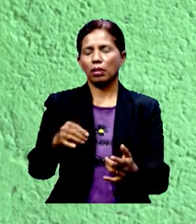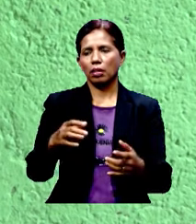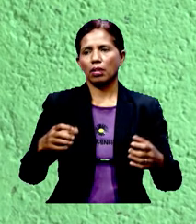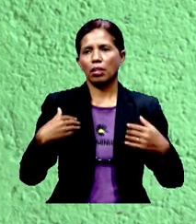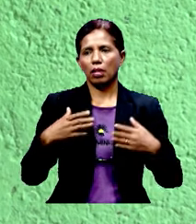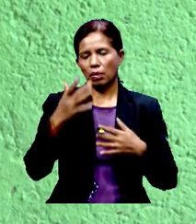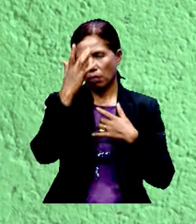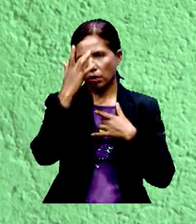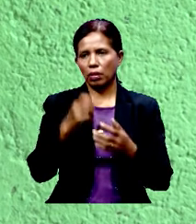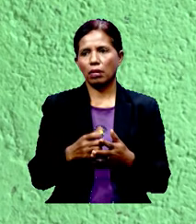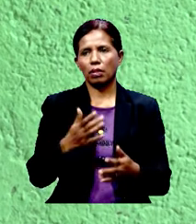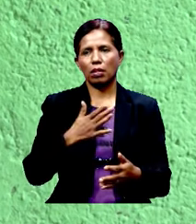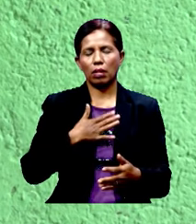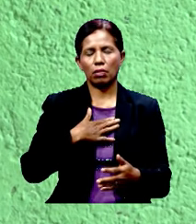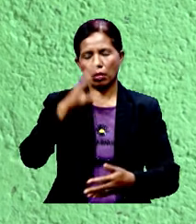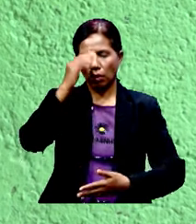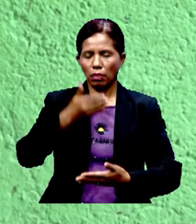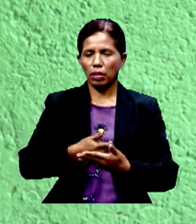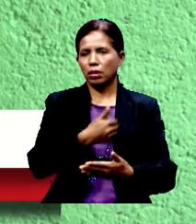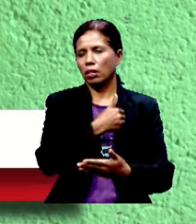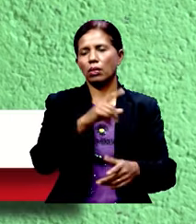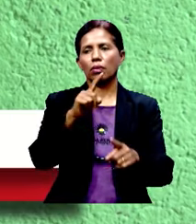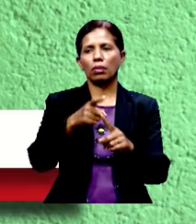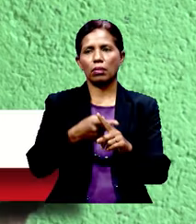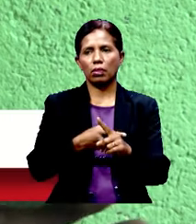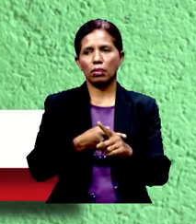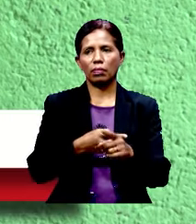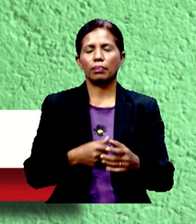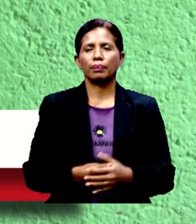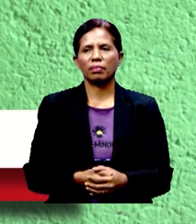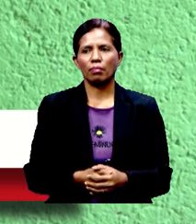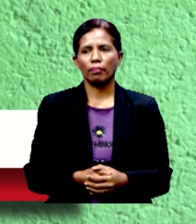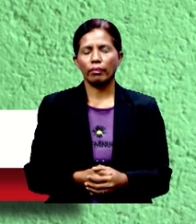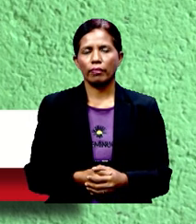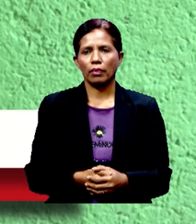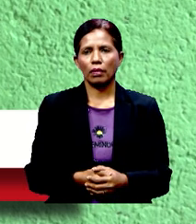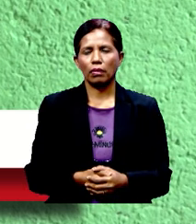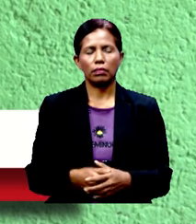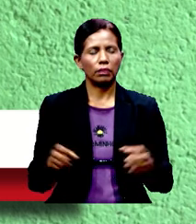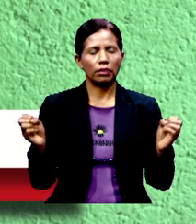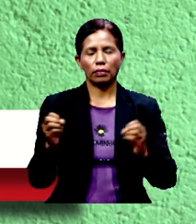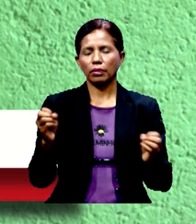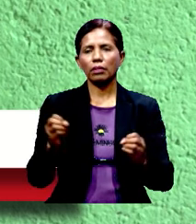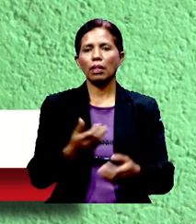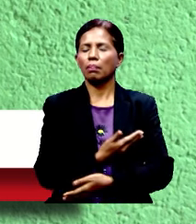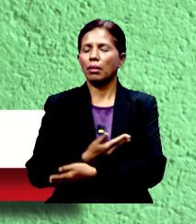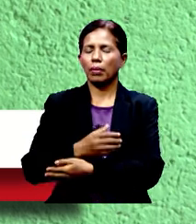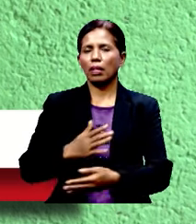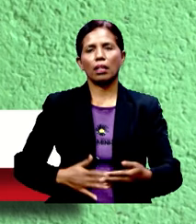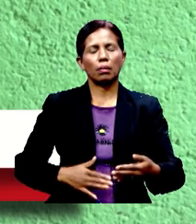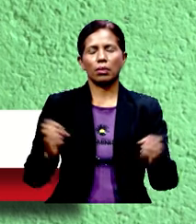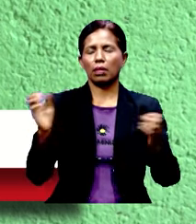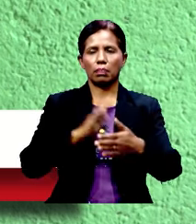tahun wane la sirak tofu lamba hudi be. Moras konta dia 400 be la kompletas na.